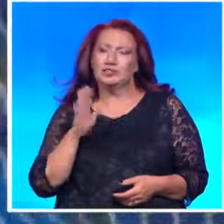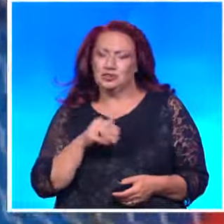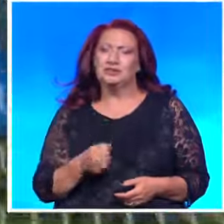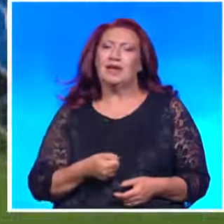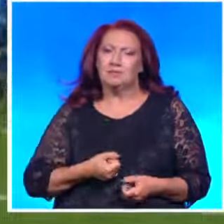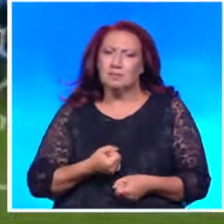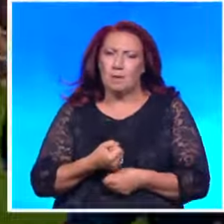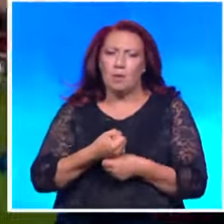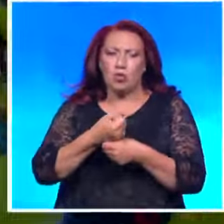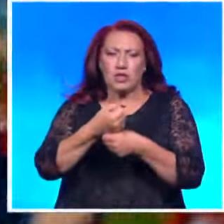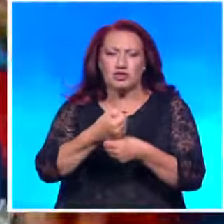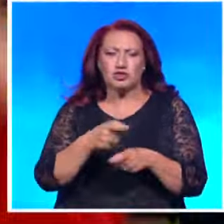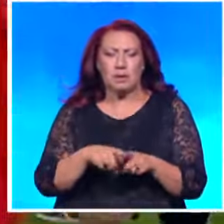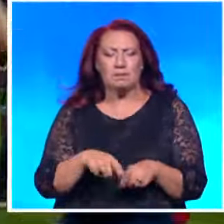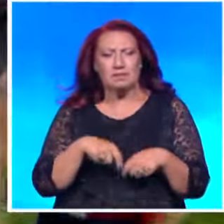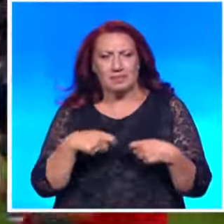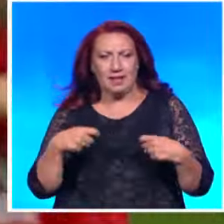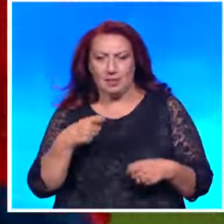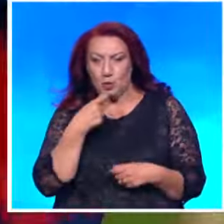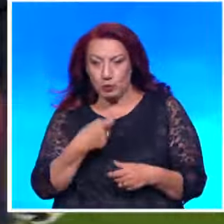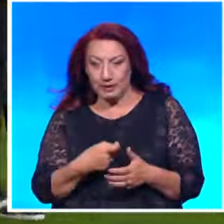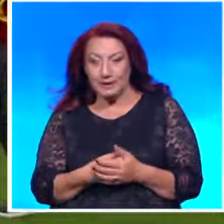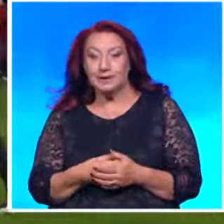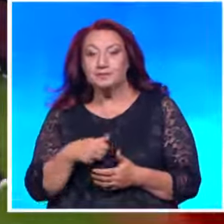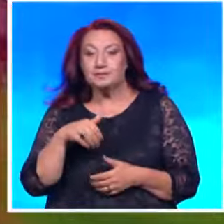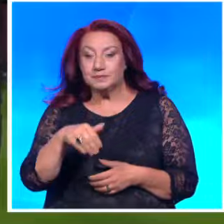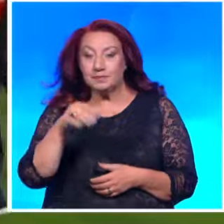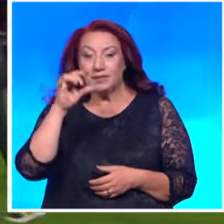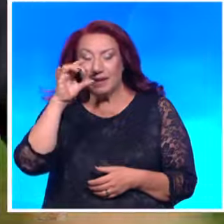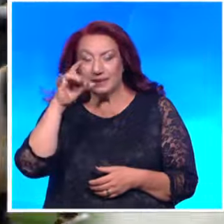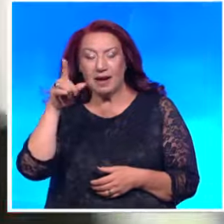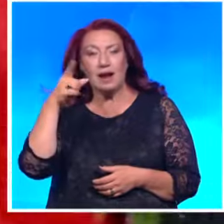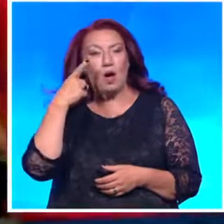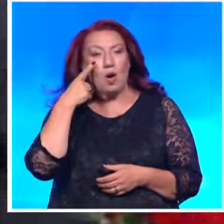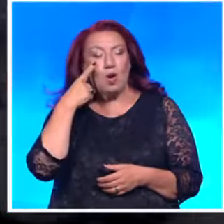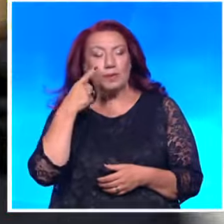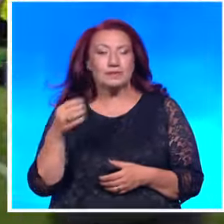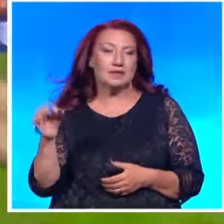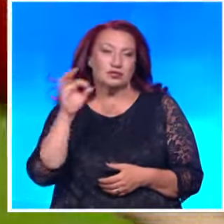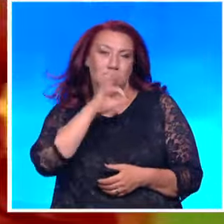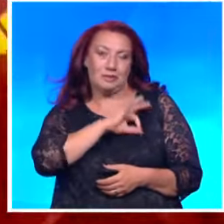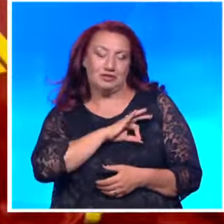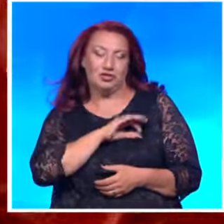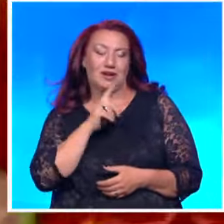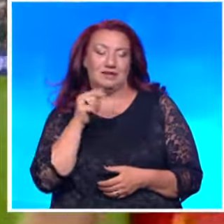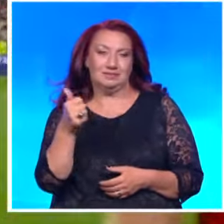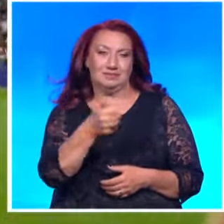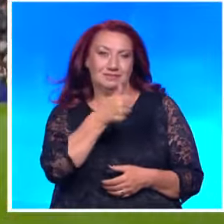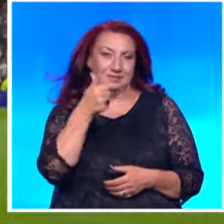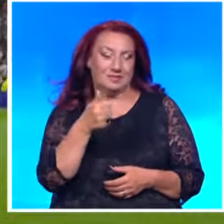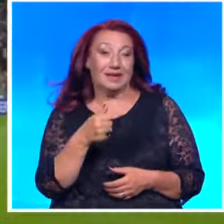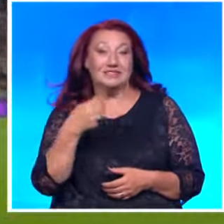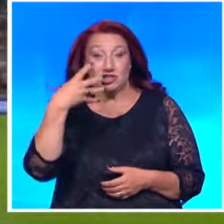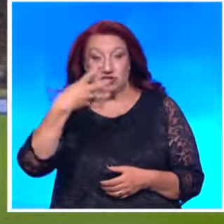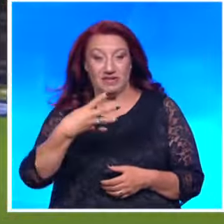наред. Неделя Испания ще се опита да спечели континенталния шампионат за рекорден четвърти път. А Ямал, който в деня преди